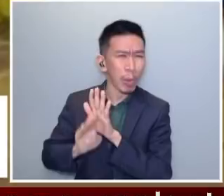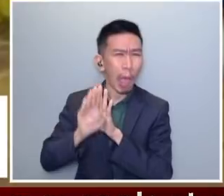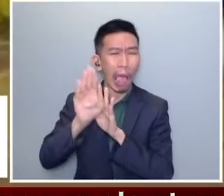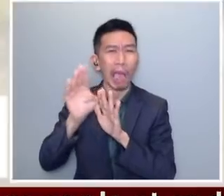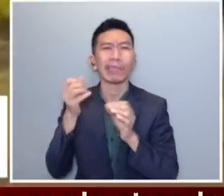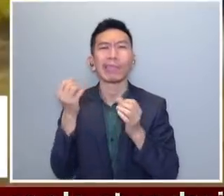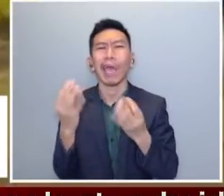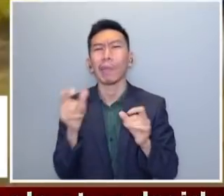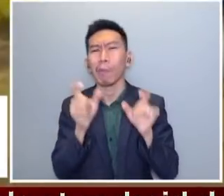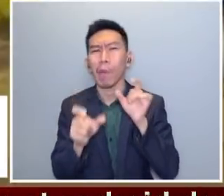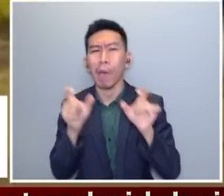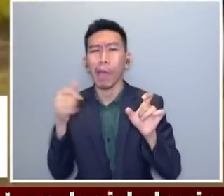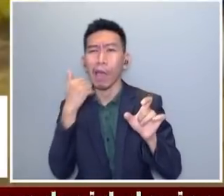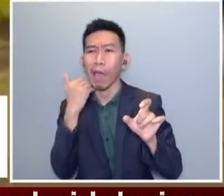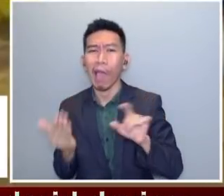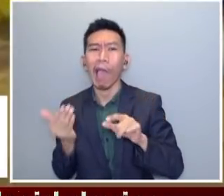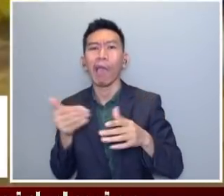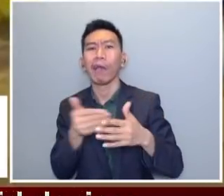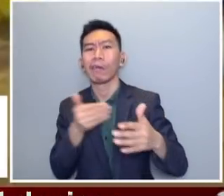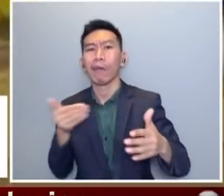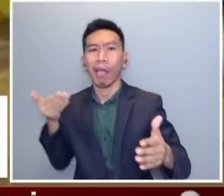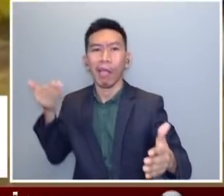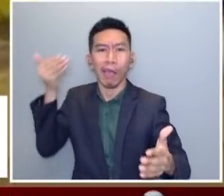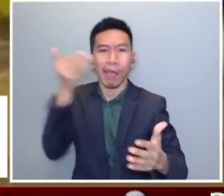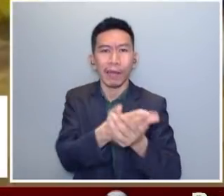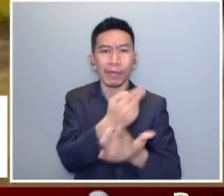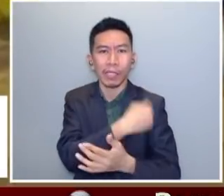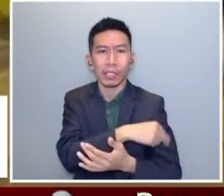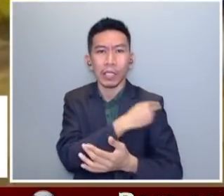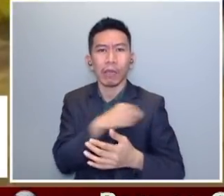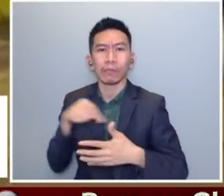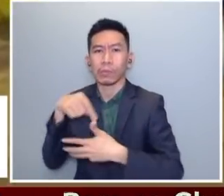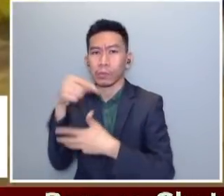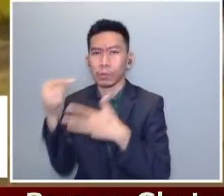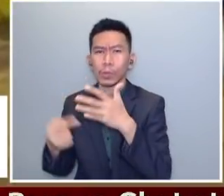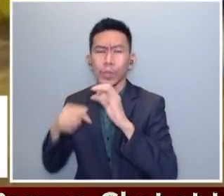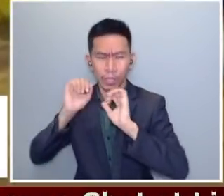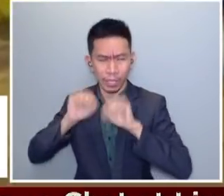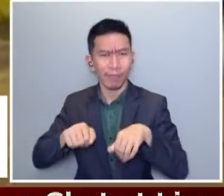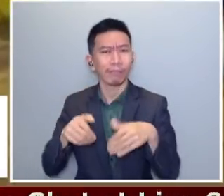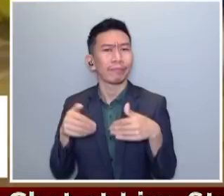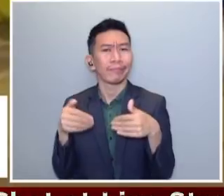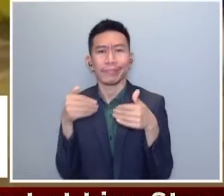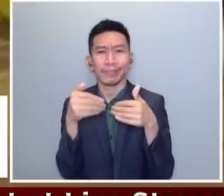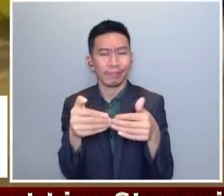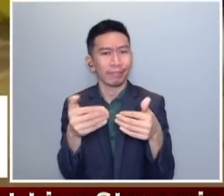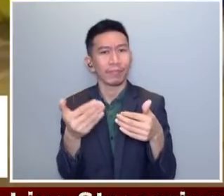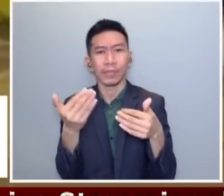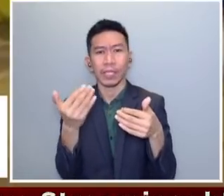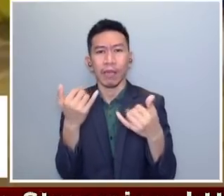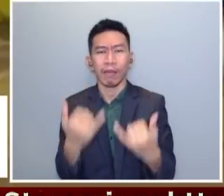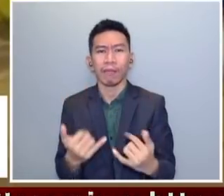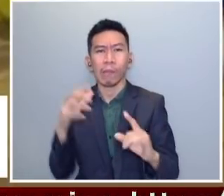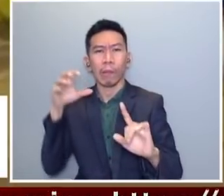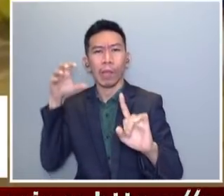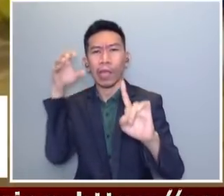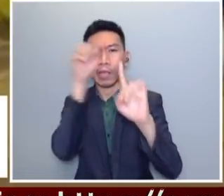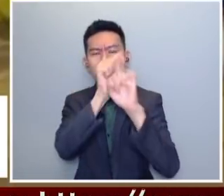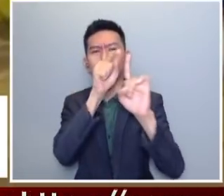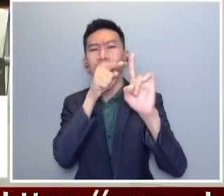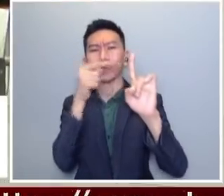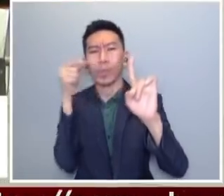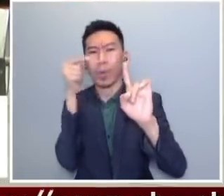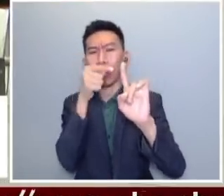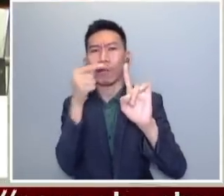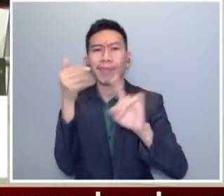sa ospital. Lahat ito pwede nang gawin, pwede nang trabahuhin para maabot yung pangarap na maging last lockdown